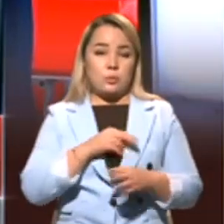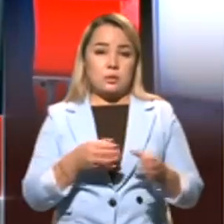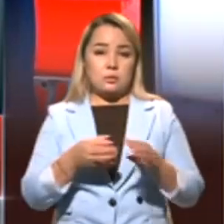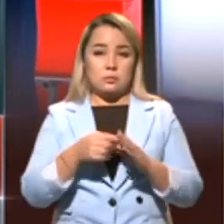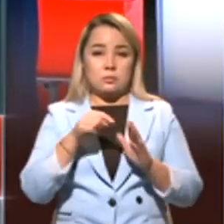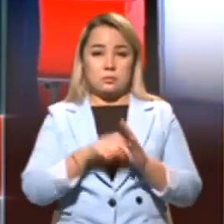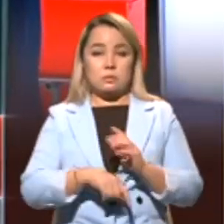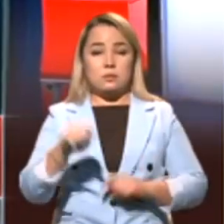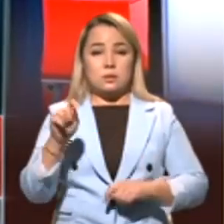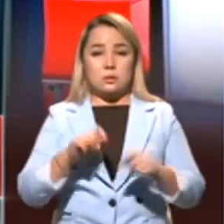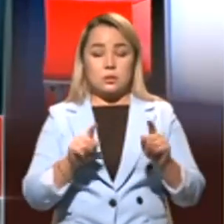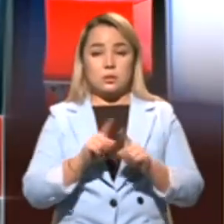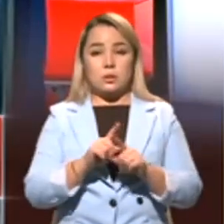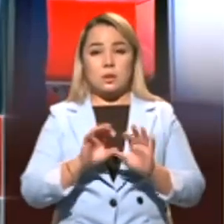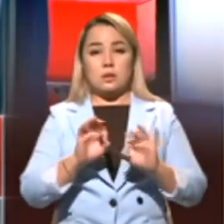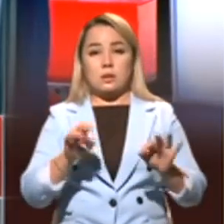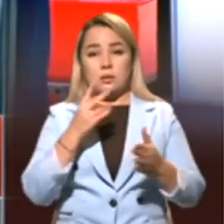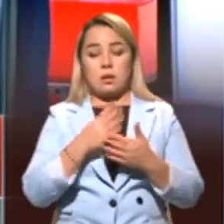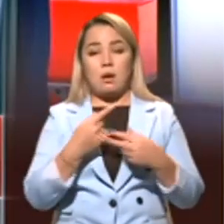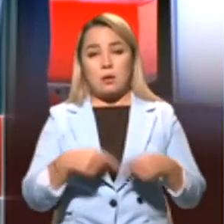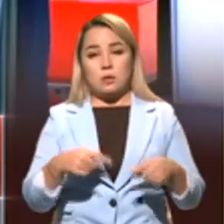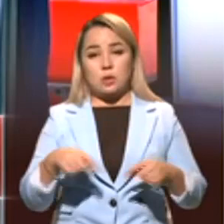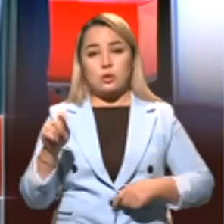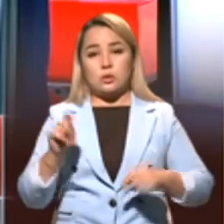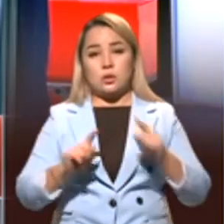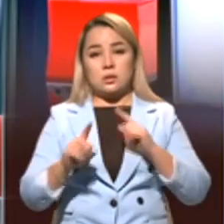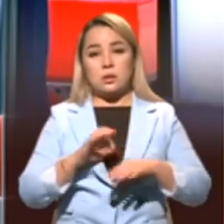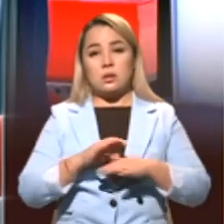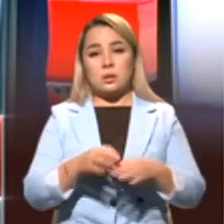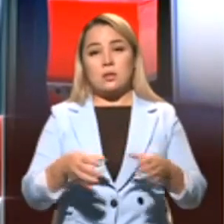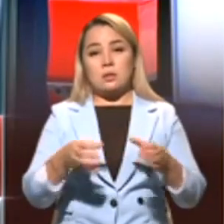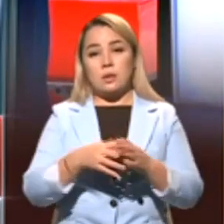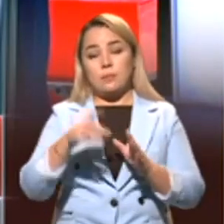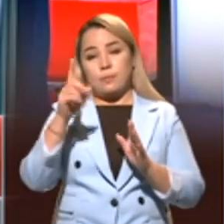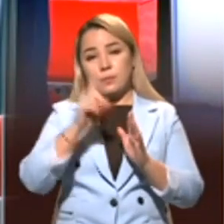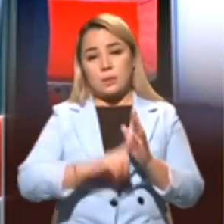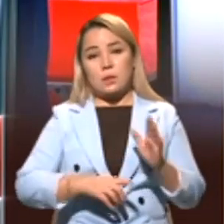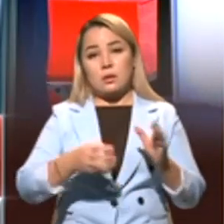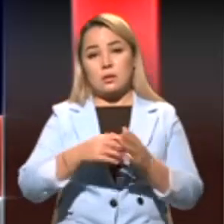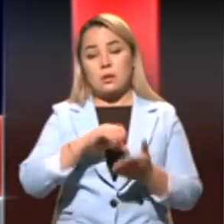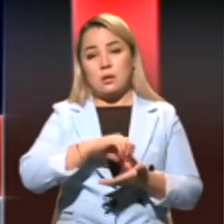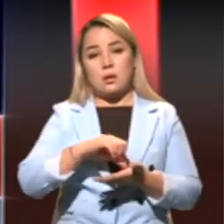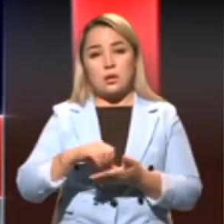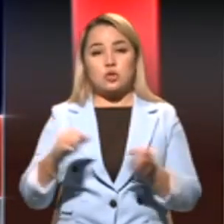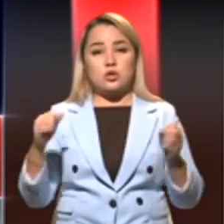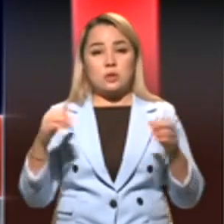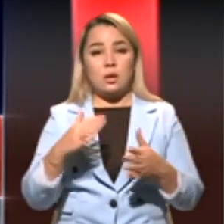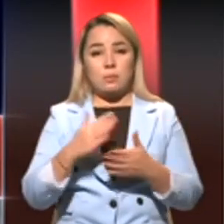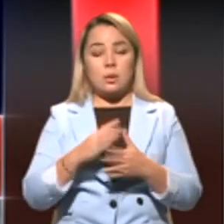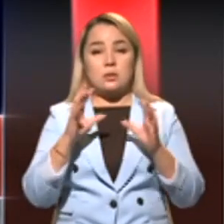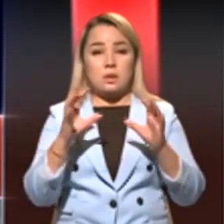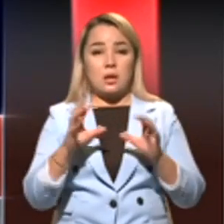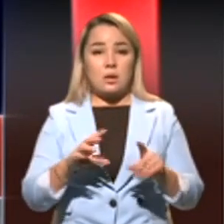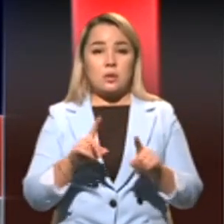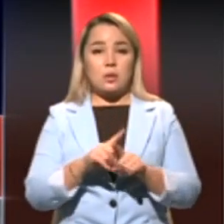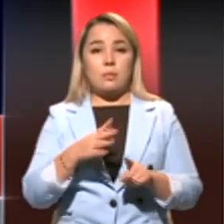мына біздің съез сияқты мана айтып өткендей әртүрлі жиындар, барлық біздің діни бірлестіктер бір ортаға жиналады. Енді біздің заңымызда